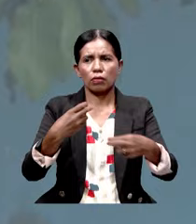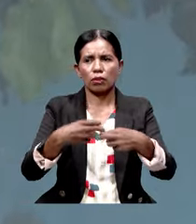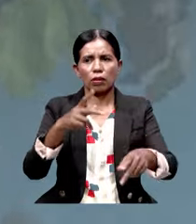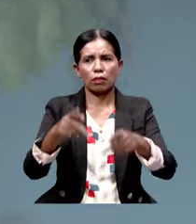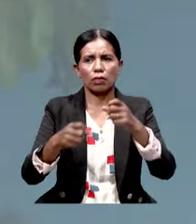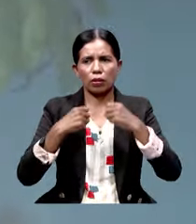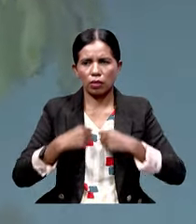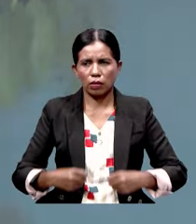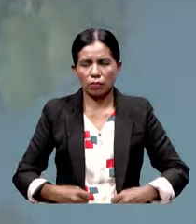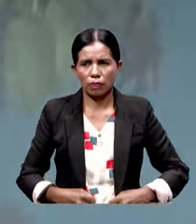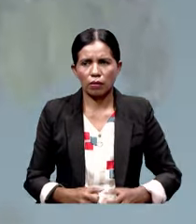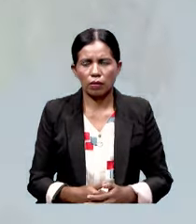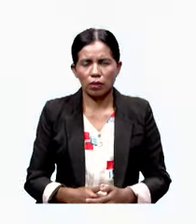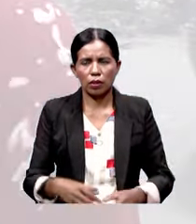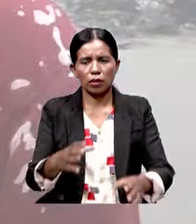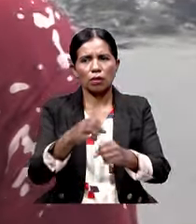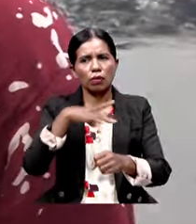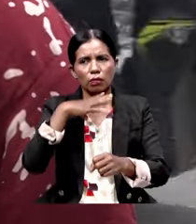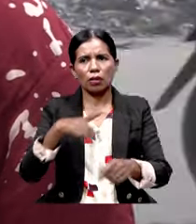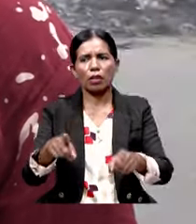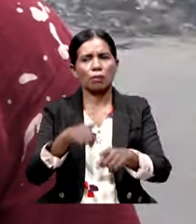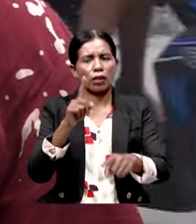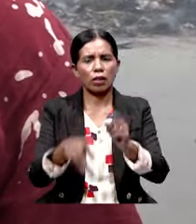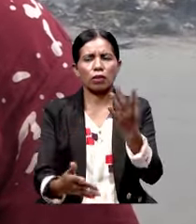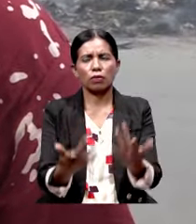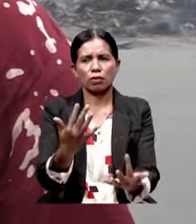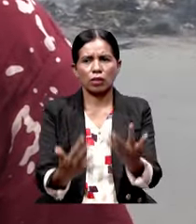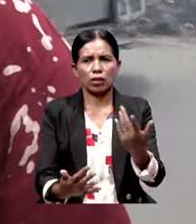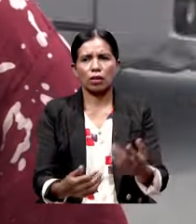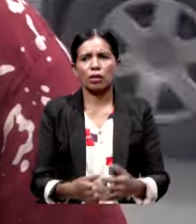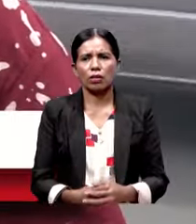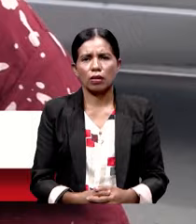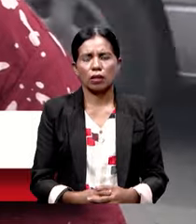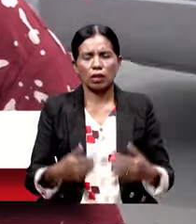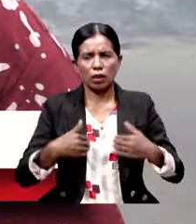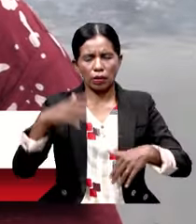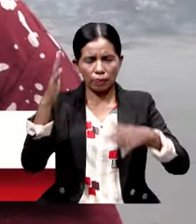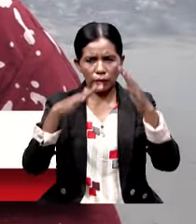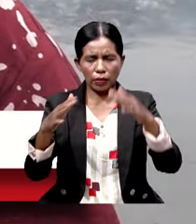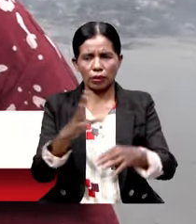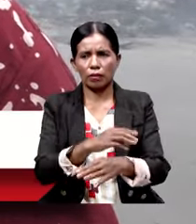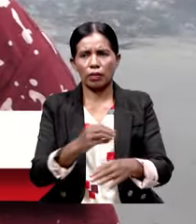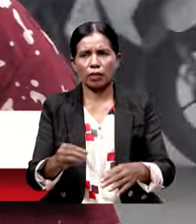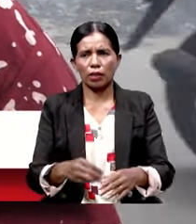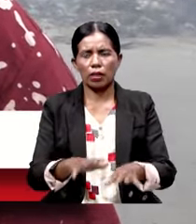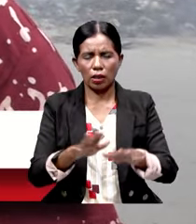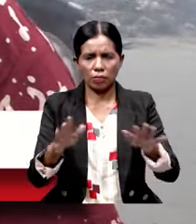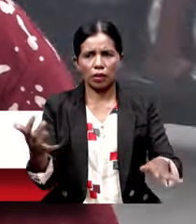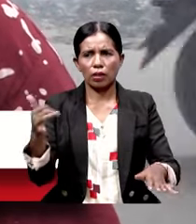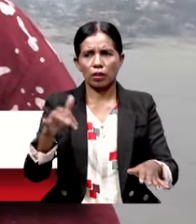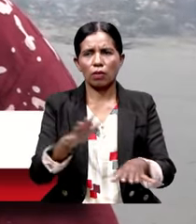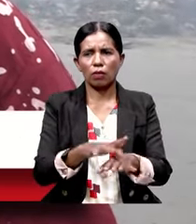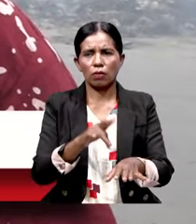Saudi. Saite fuer sira ire la bele suna nesa ne se kari sura nesa ne musu problema be la barik sira ne